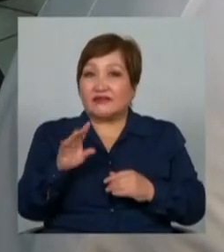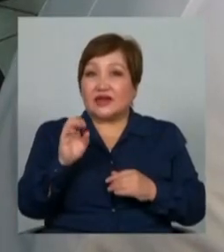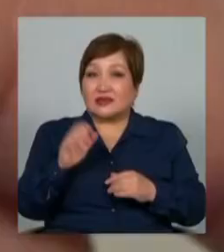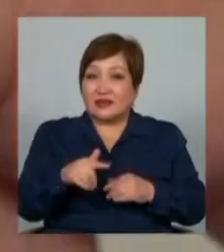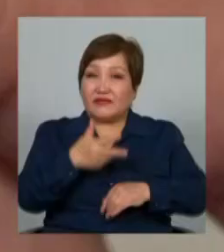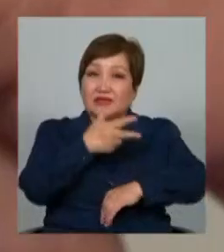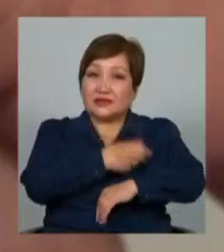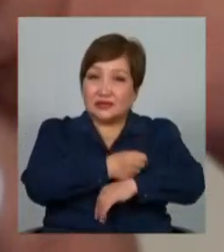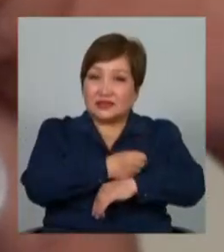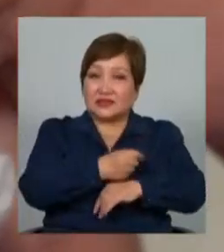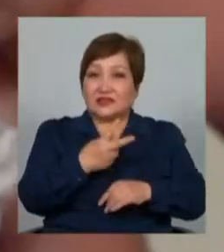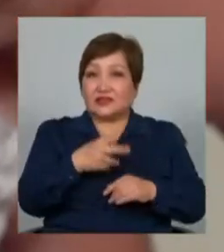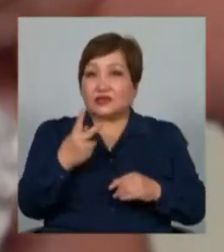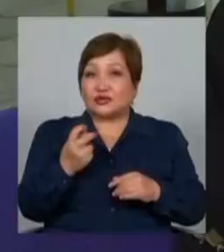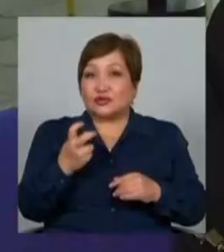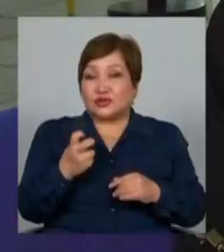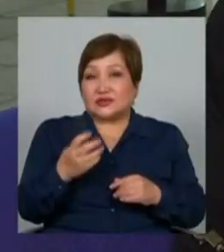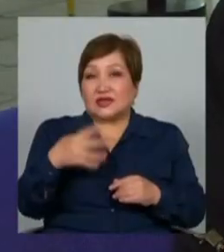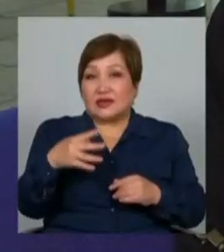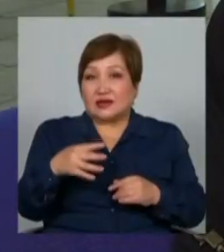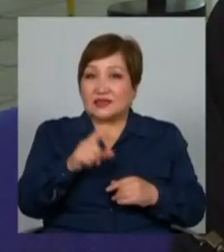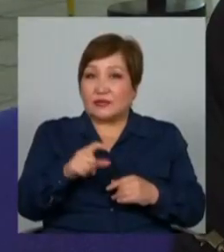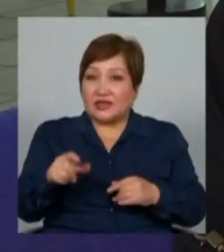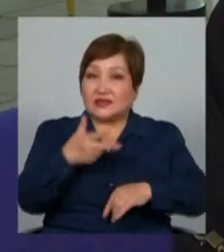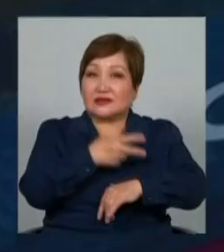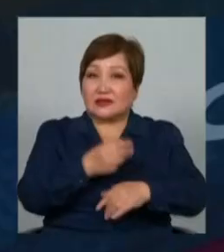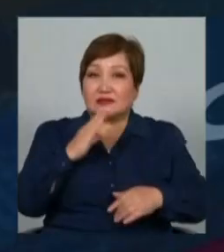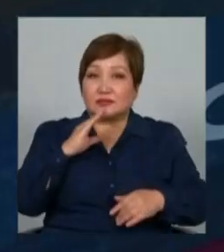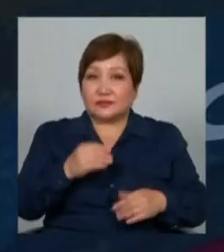салдырған. Аяулым Күлжігіт Мұрат Тайжанов, Алматы телеарнасы.